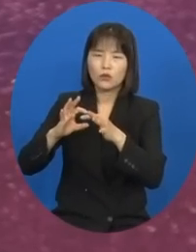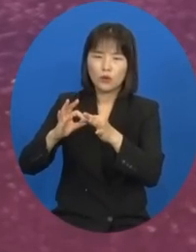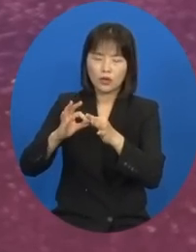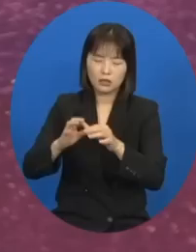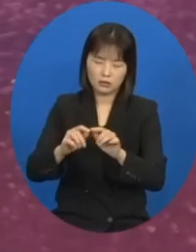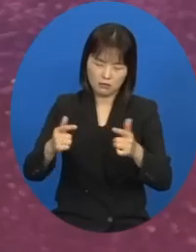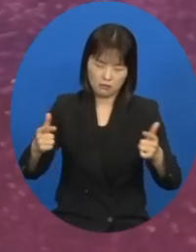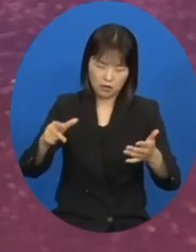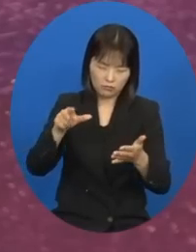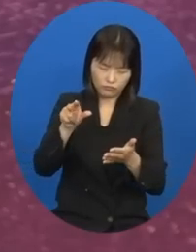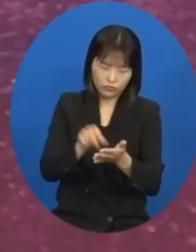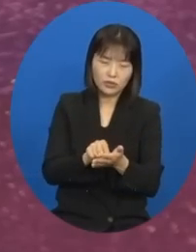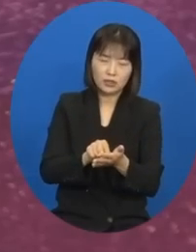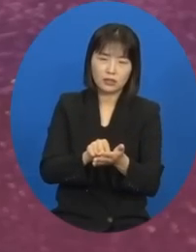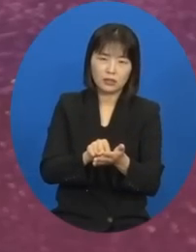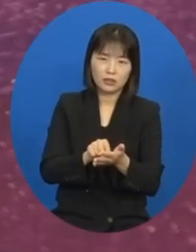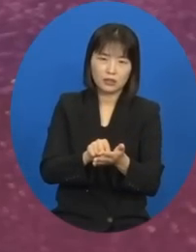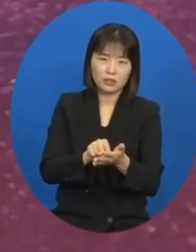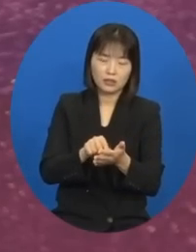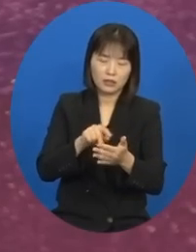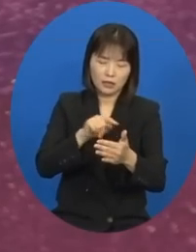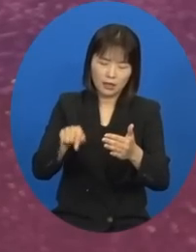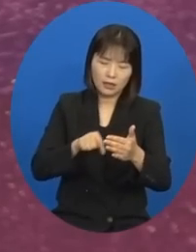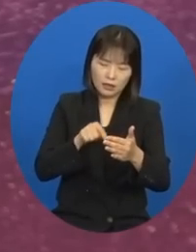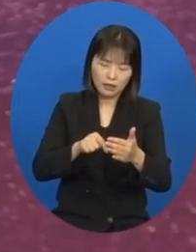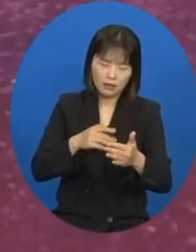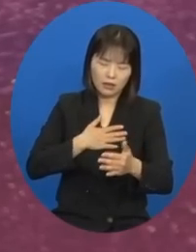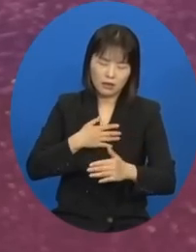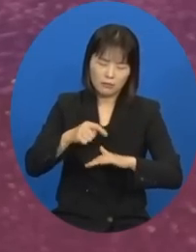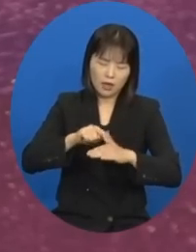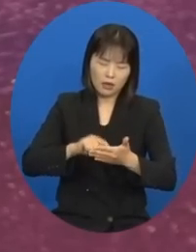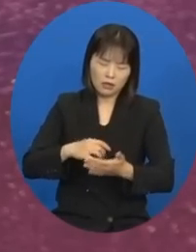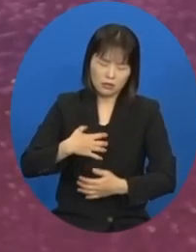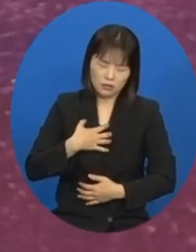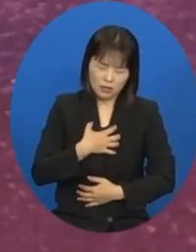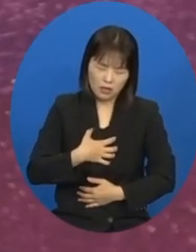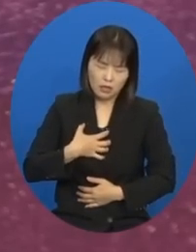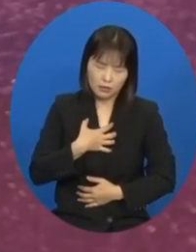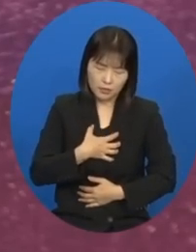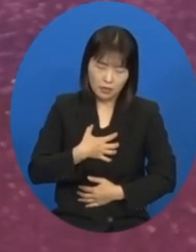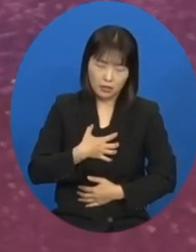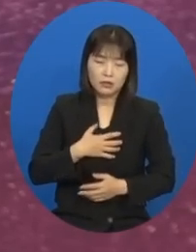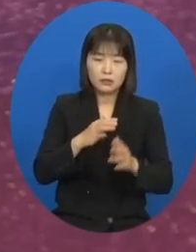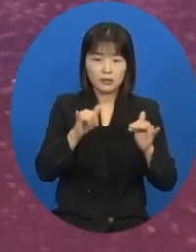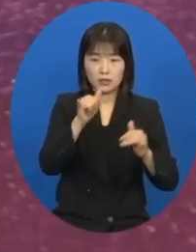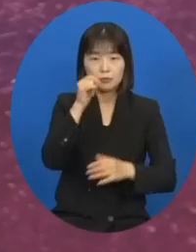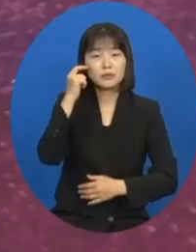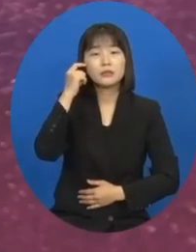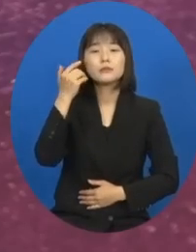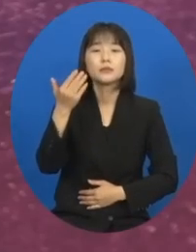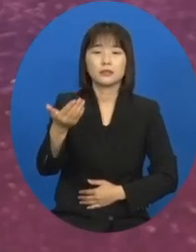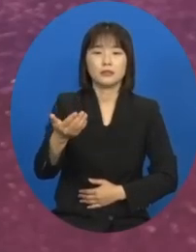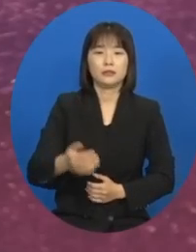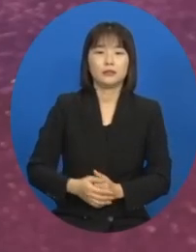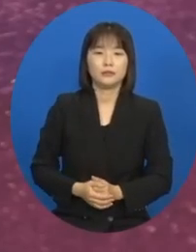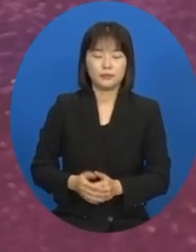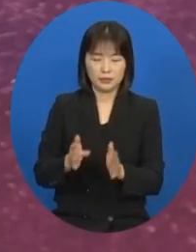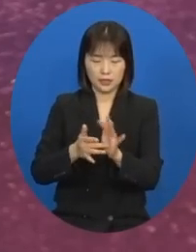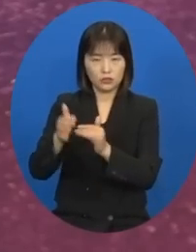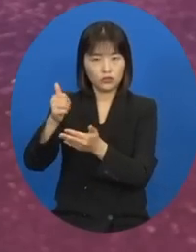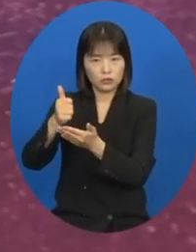여러 가지 문제들 앞에서 대소사 앞에서 내가 정말 너무 마음이 괴롭습니다 그런 분들이 계십니까 예수님이